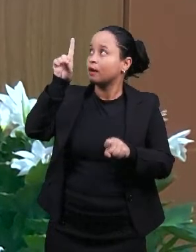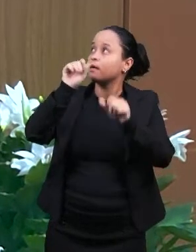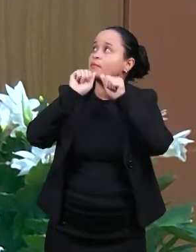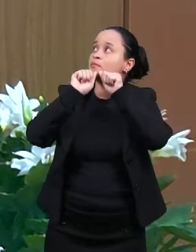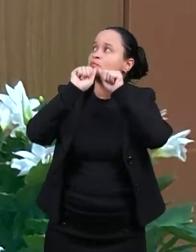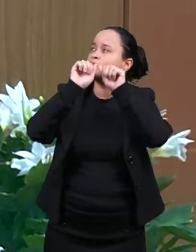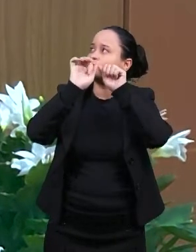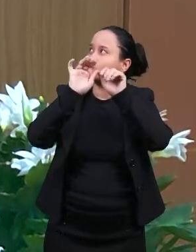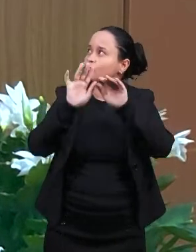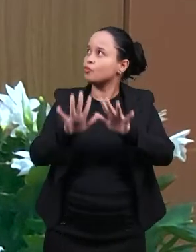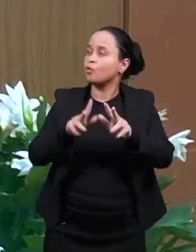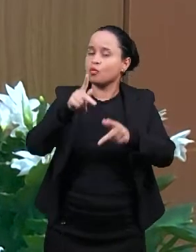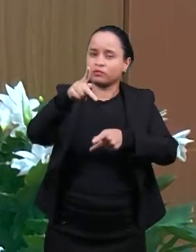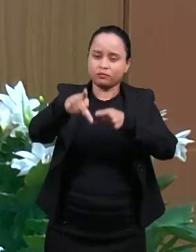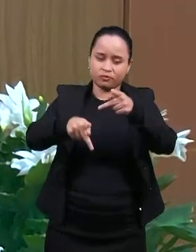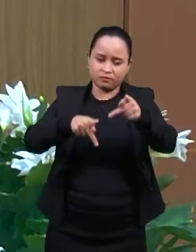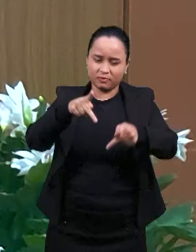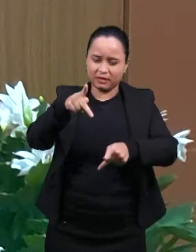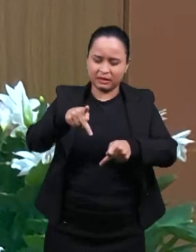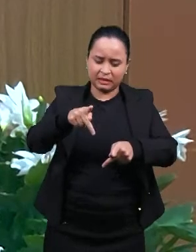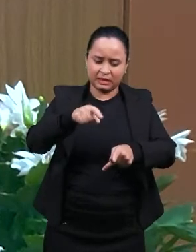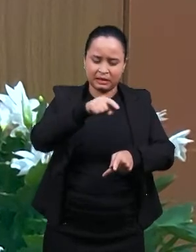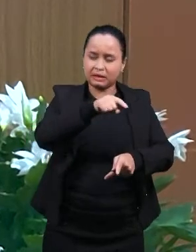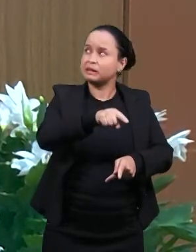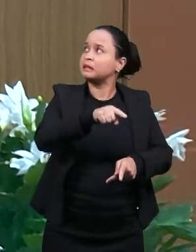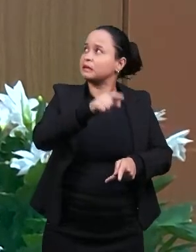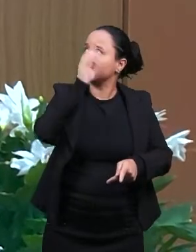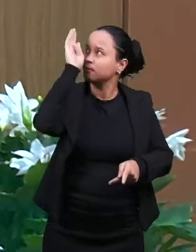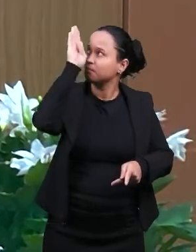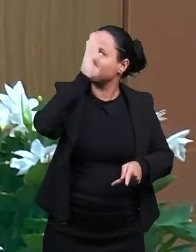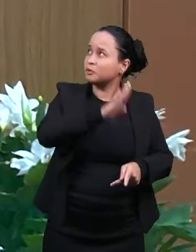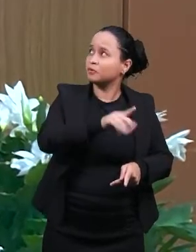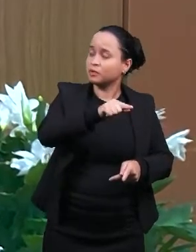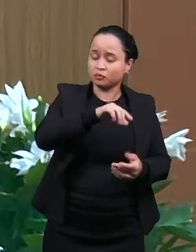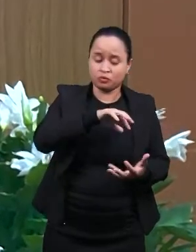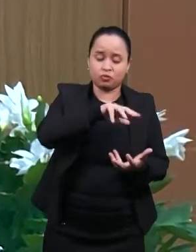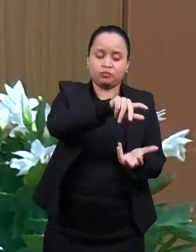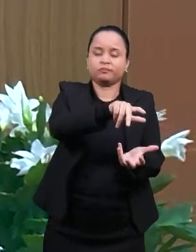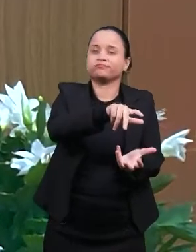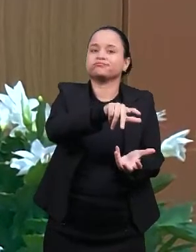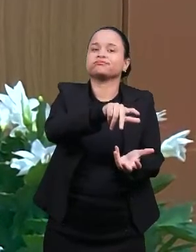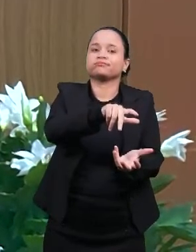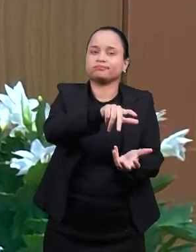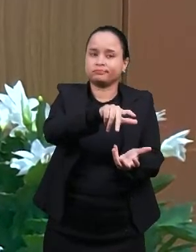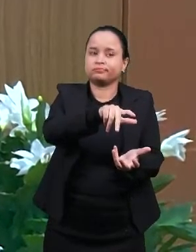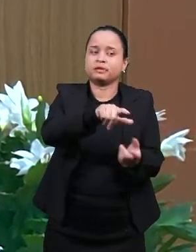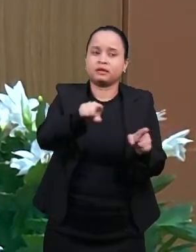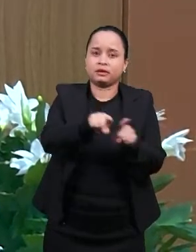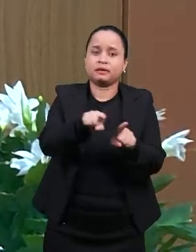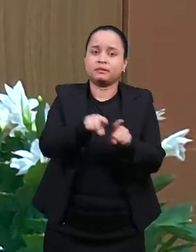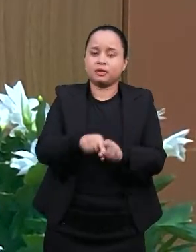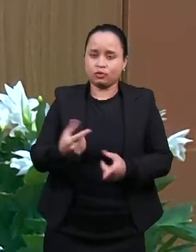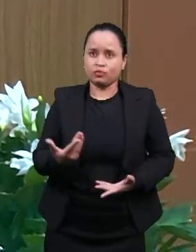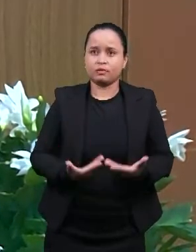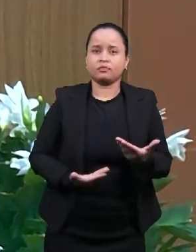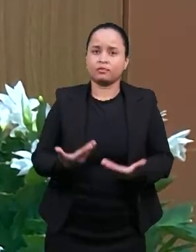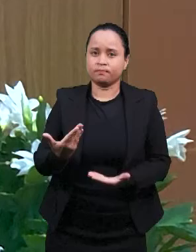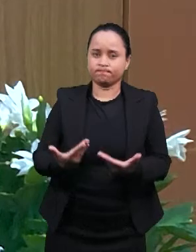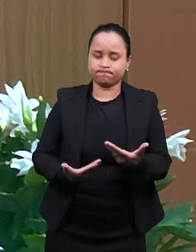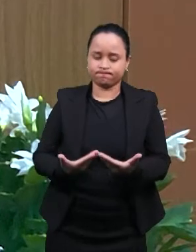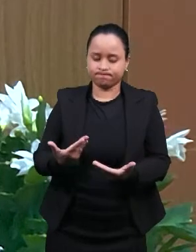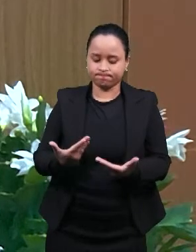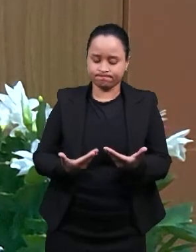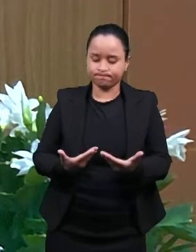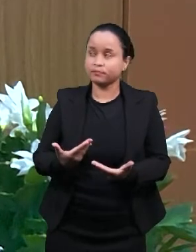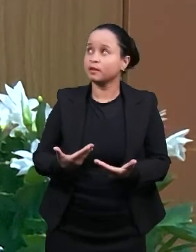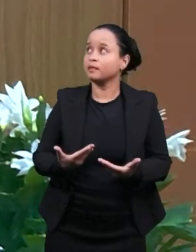народ Твой об этого зла, который доминирует в мире. И также благослови слуг